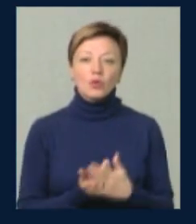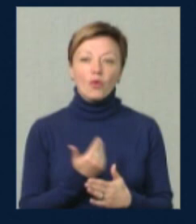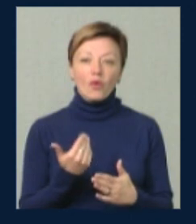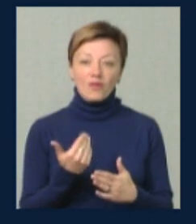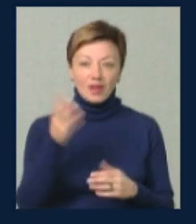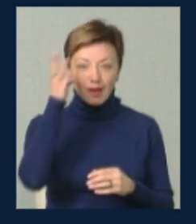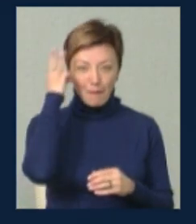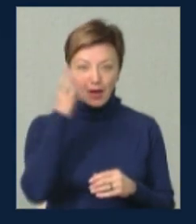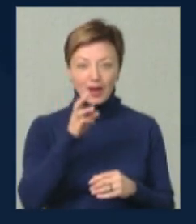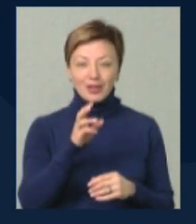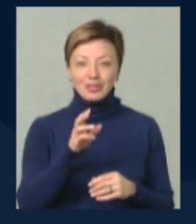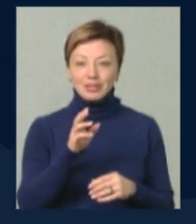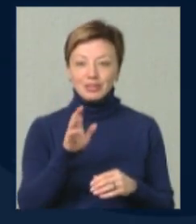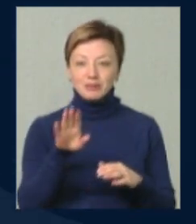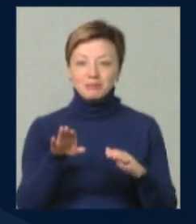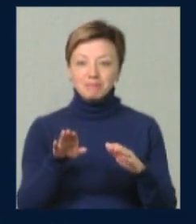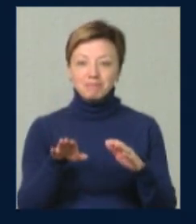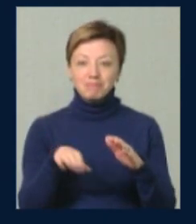Нові хмельничани з-під Харкова,